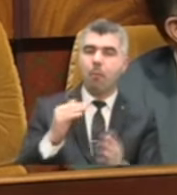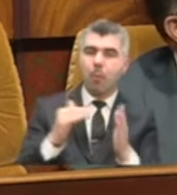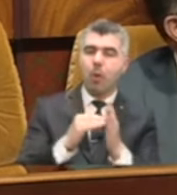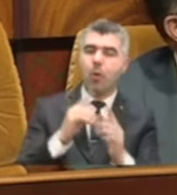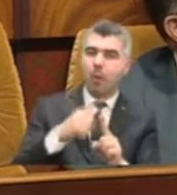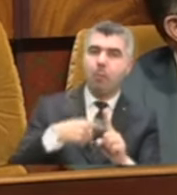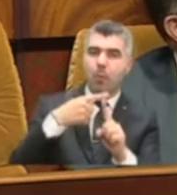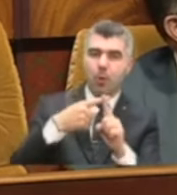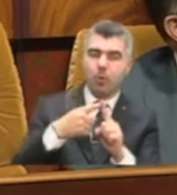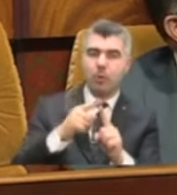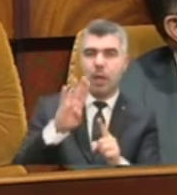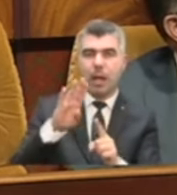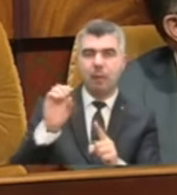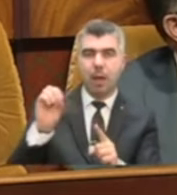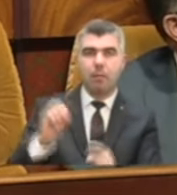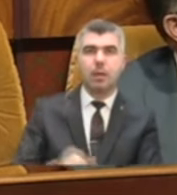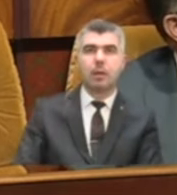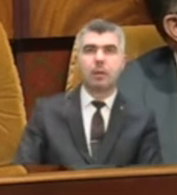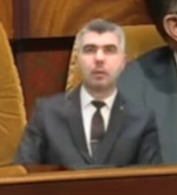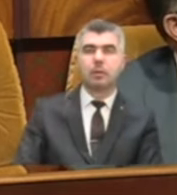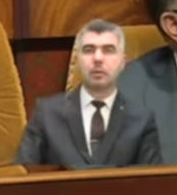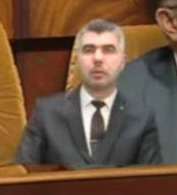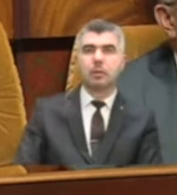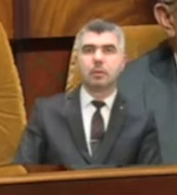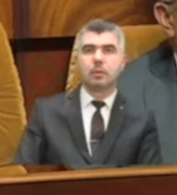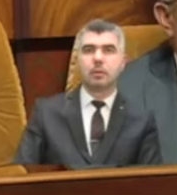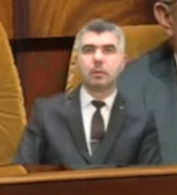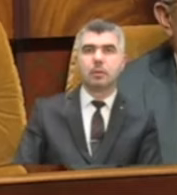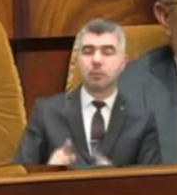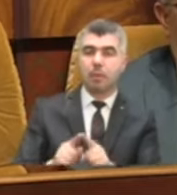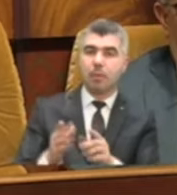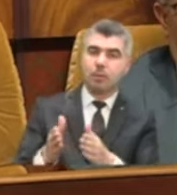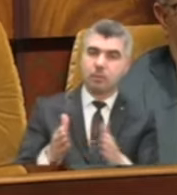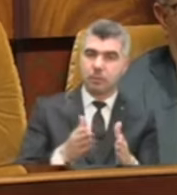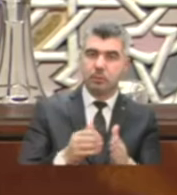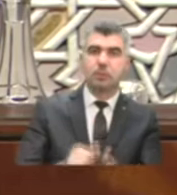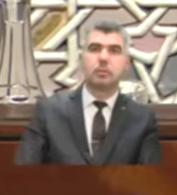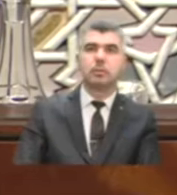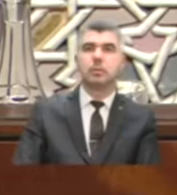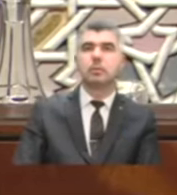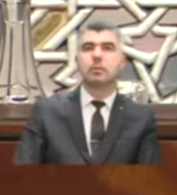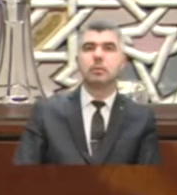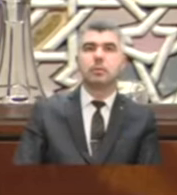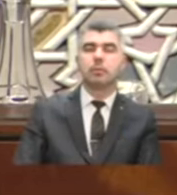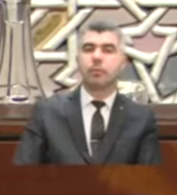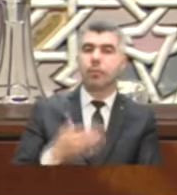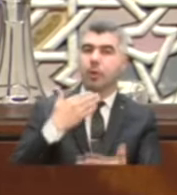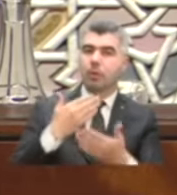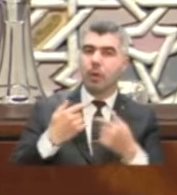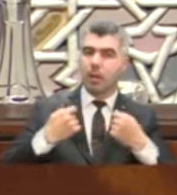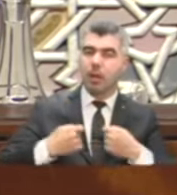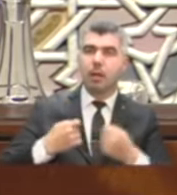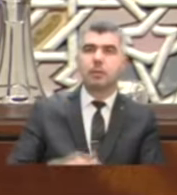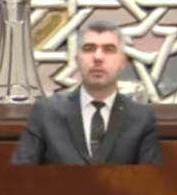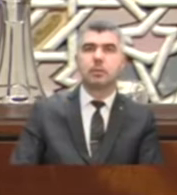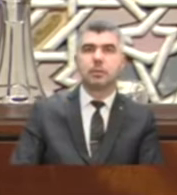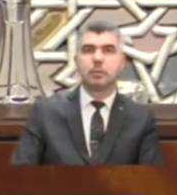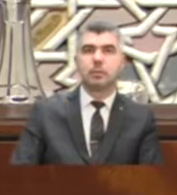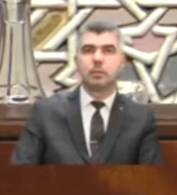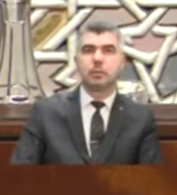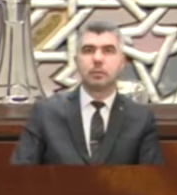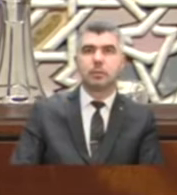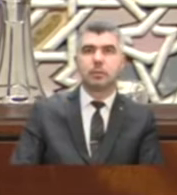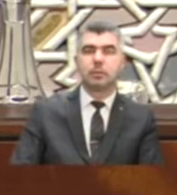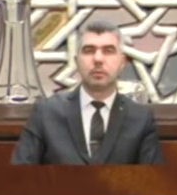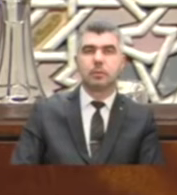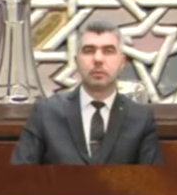و400. وإلا تفضلتوا امر للتعقيب. تفضل. شكرا السيد الرئيس. حسب